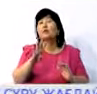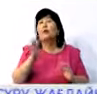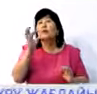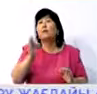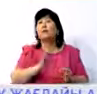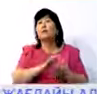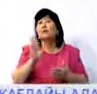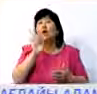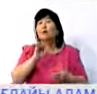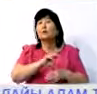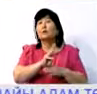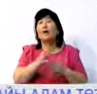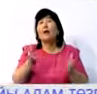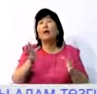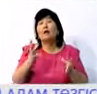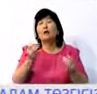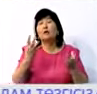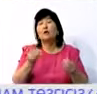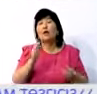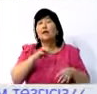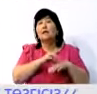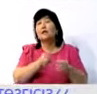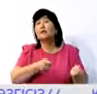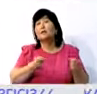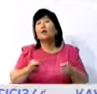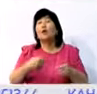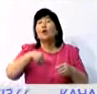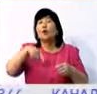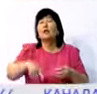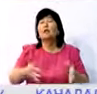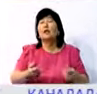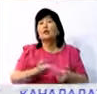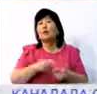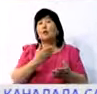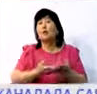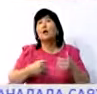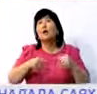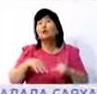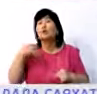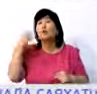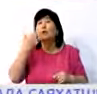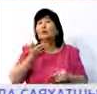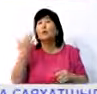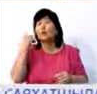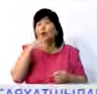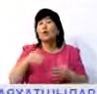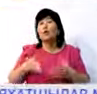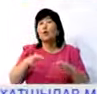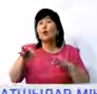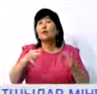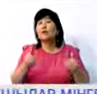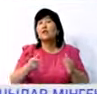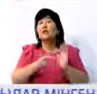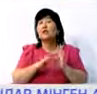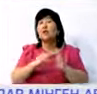сумен қамтылған, ал қалғандары әлі күнге суды тасып ішеді немесе құдықтан алады. Бұл мәселені шешу мақсатында өткен жылы жол картасы қабылданып, 7